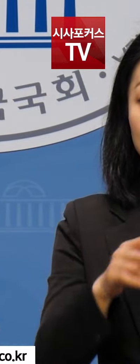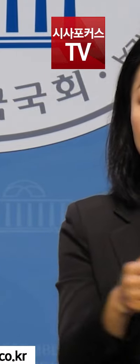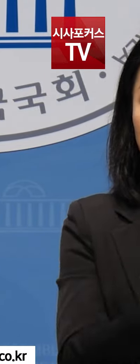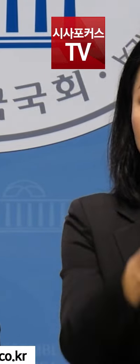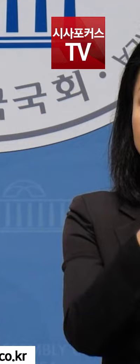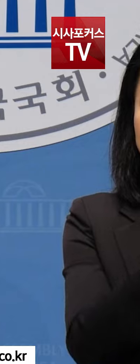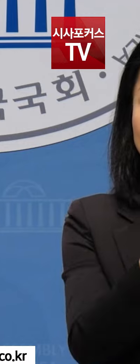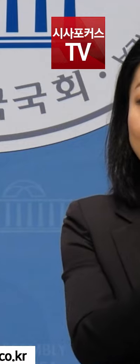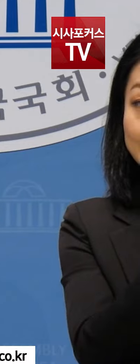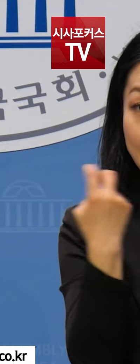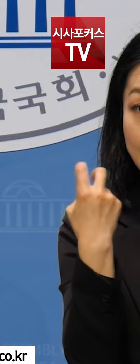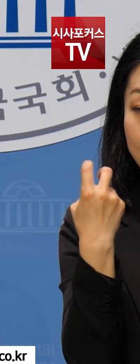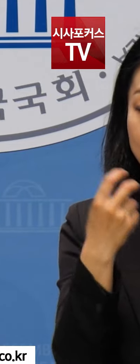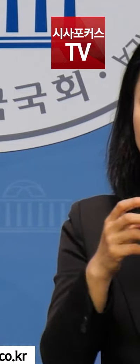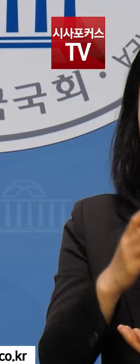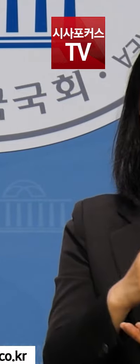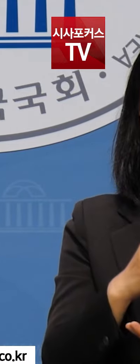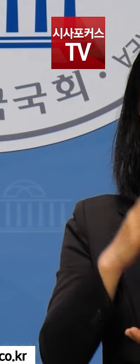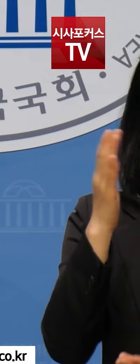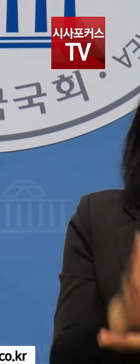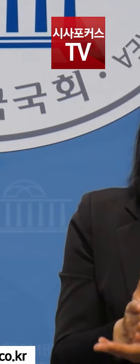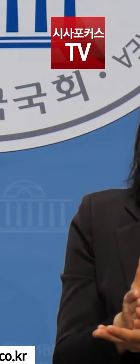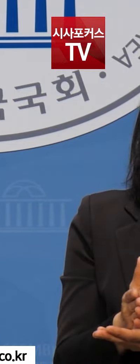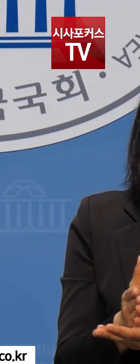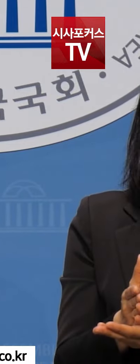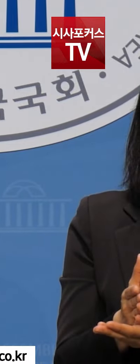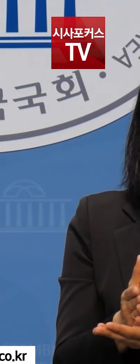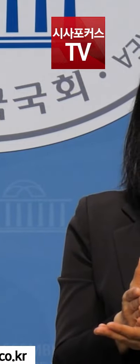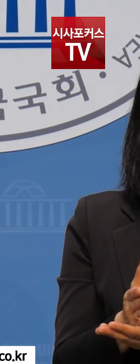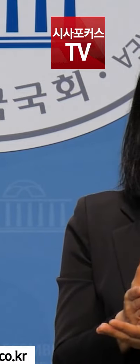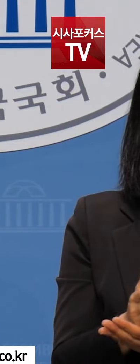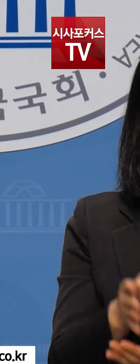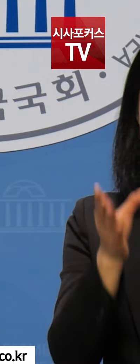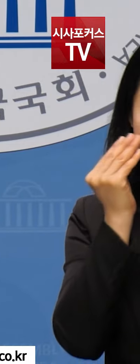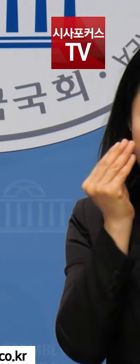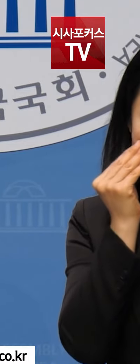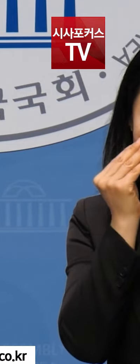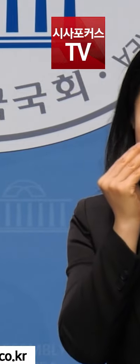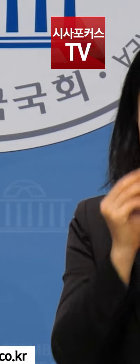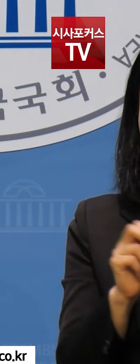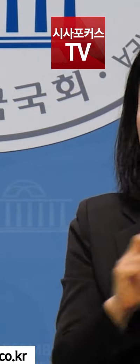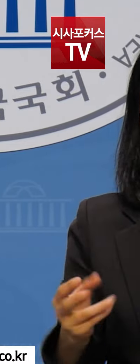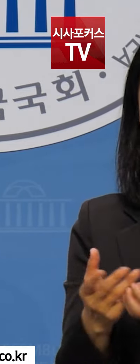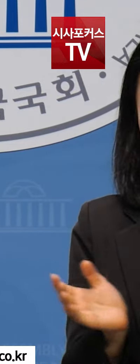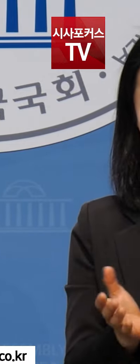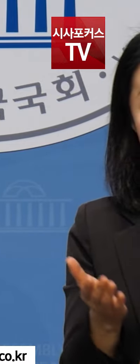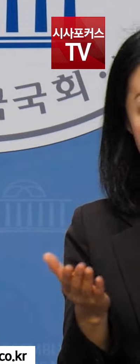방통위원장 탄핵소추 즉각 철회하고 제발 제1야당은